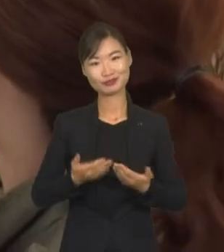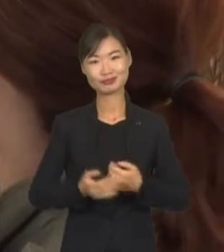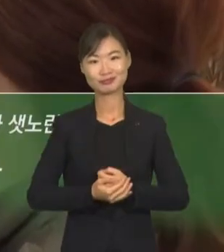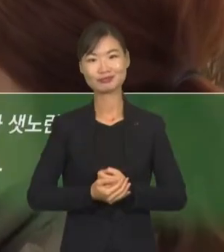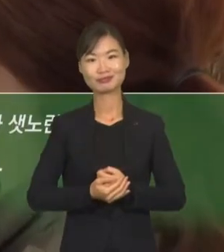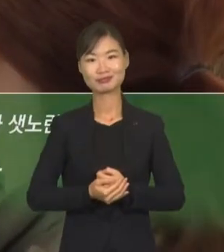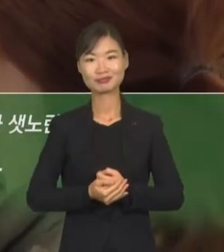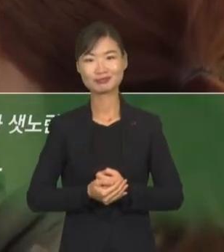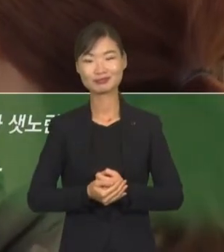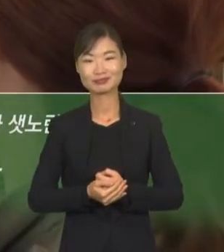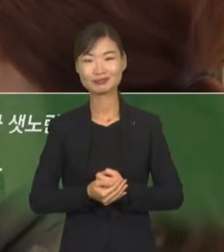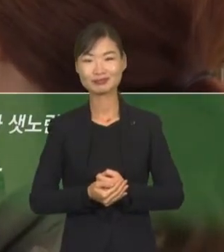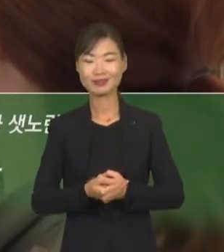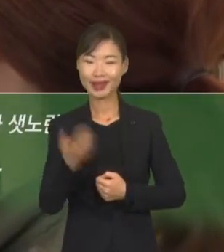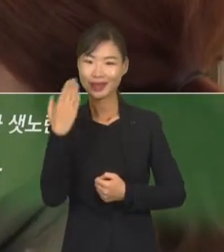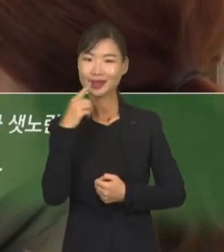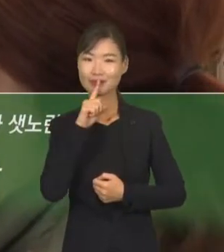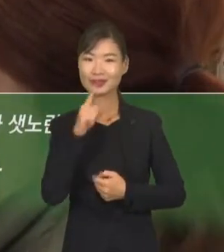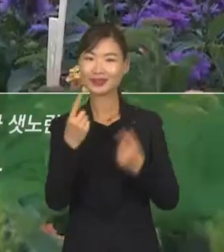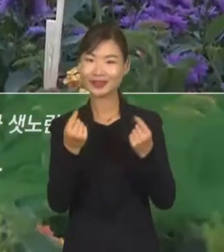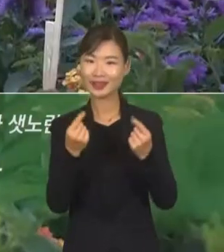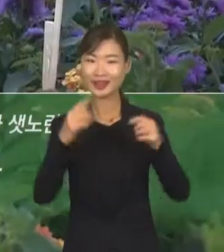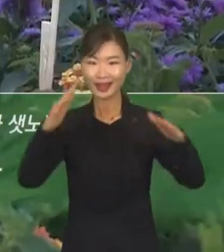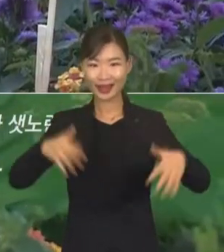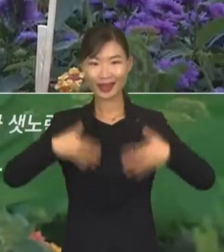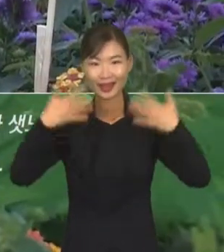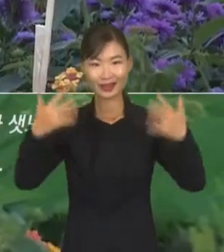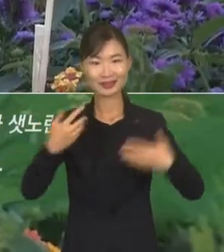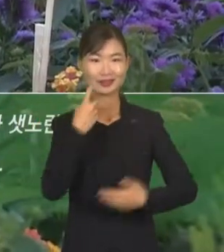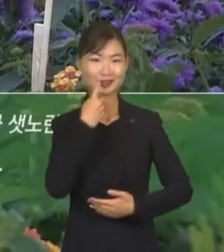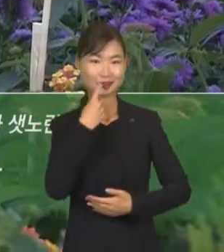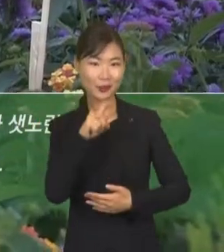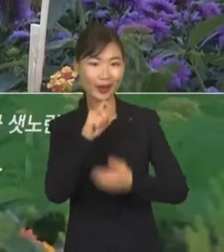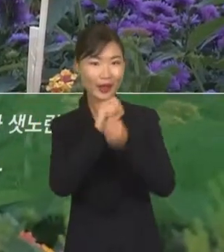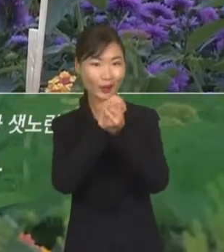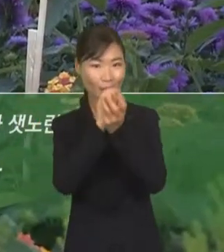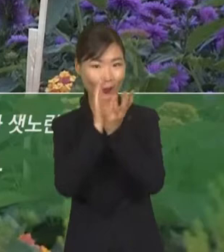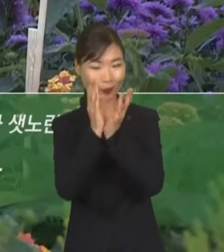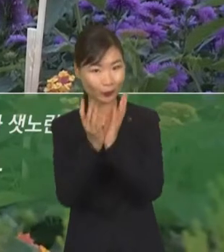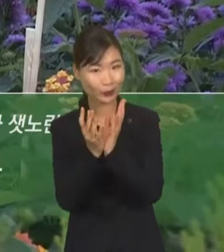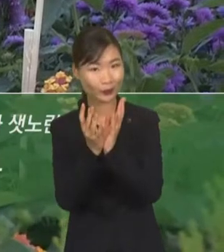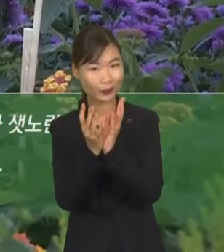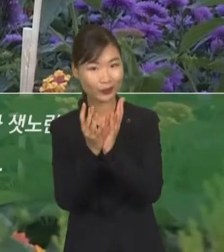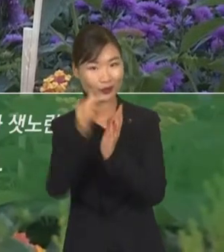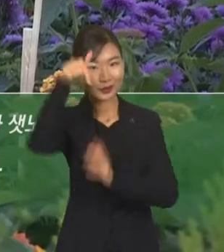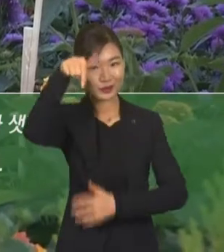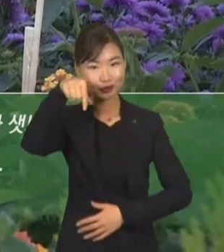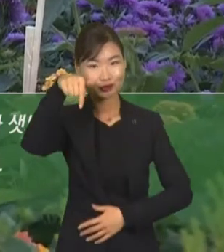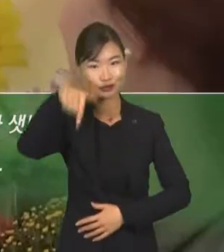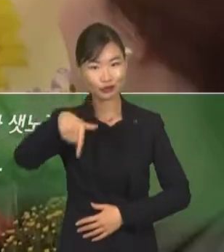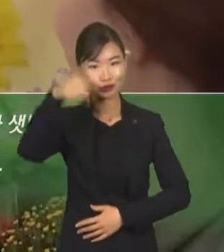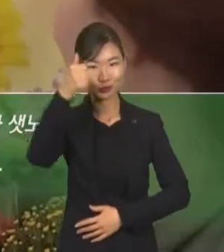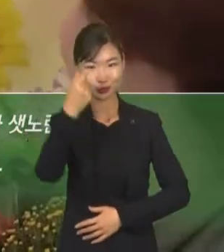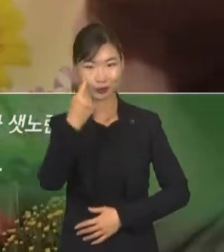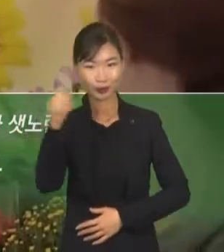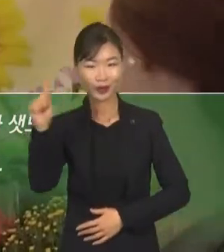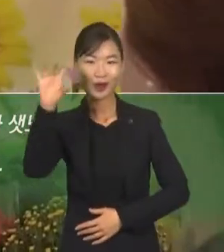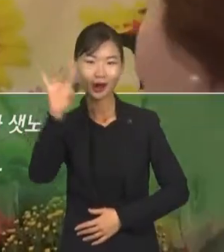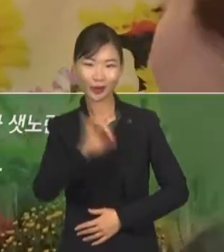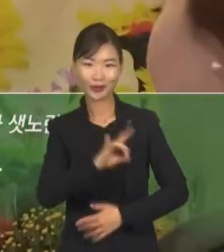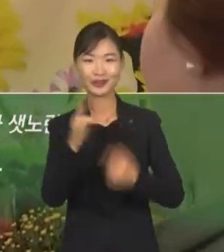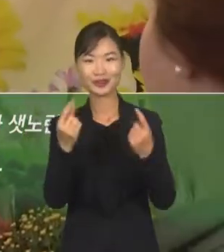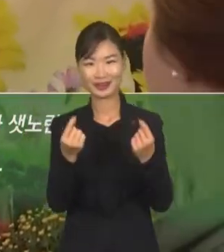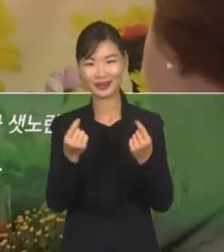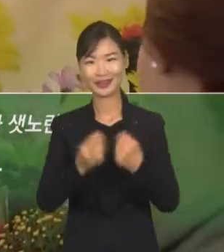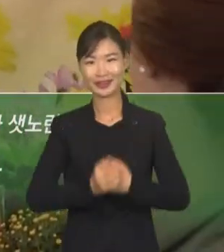그래도 아까도 말씀드렸던 가을은 국화의 계절이니까 샛노란 국화가 굉장히 어울리는 것 같습니다. 아 그래요?